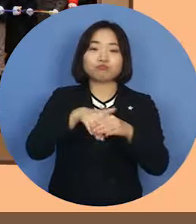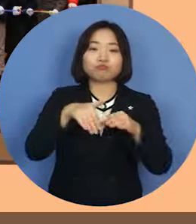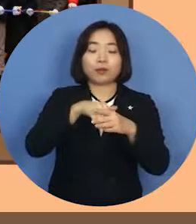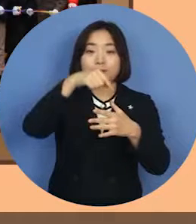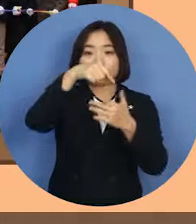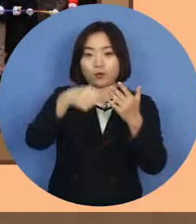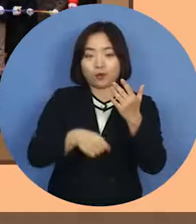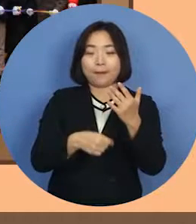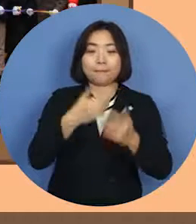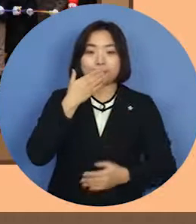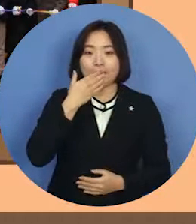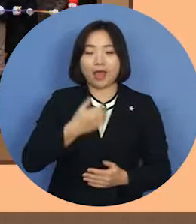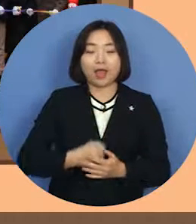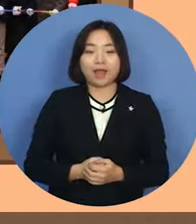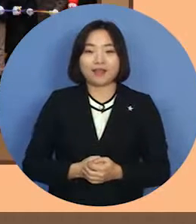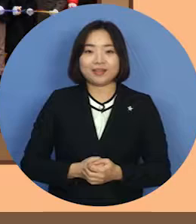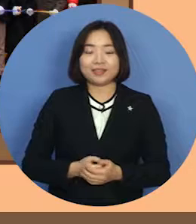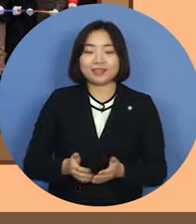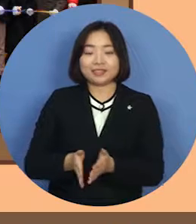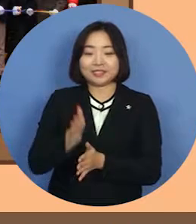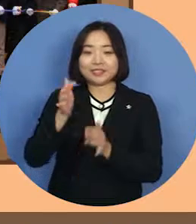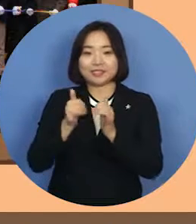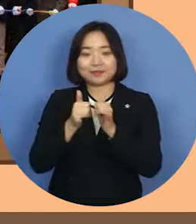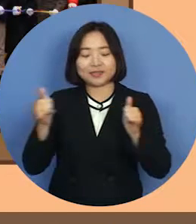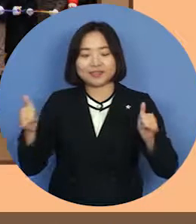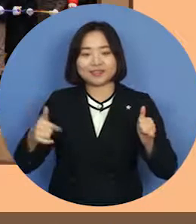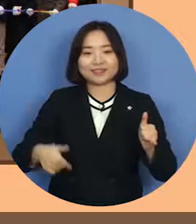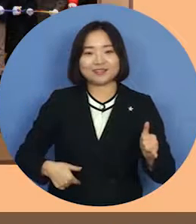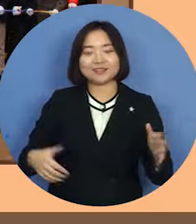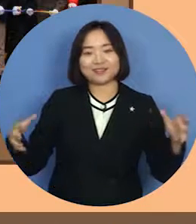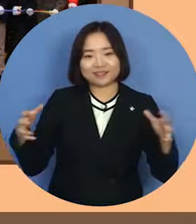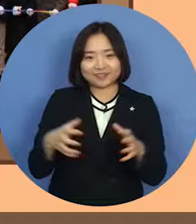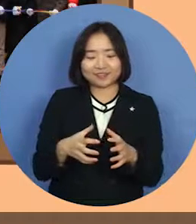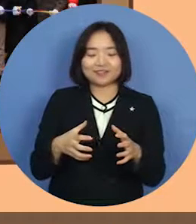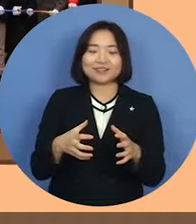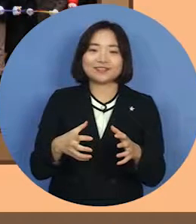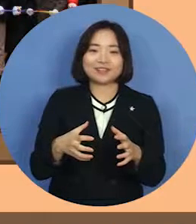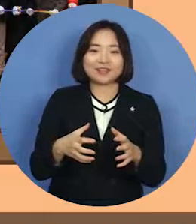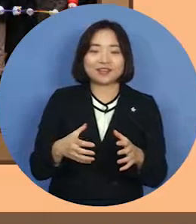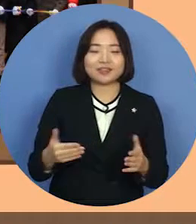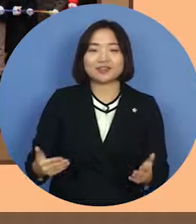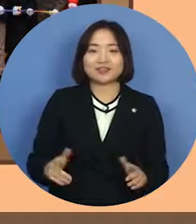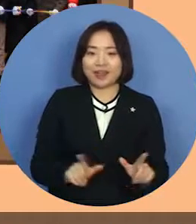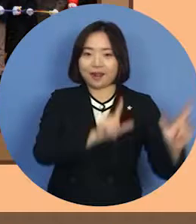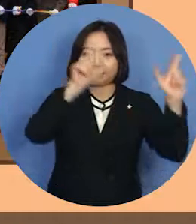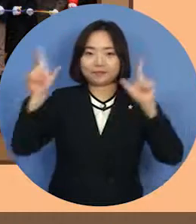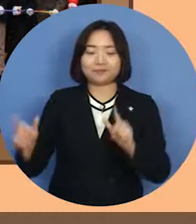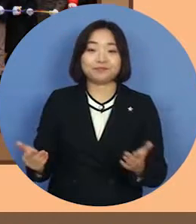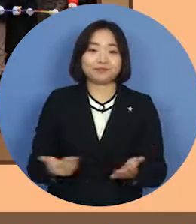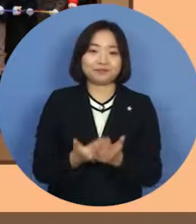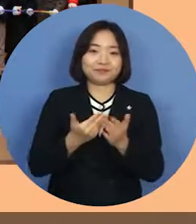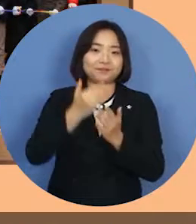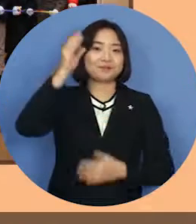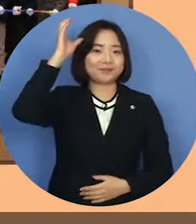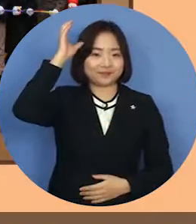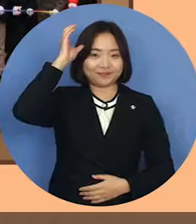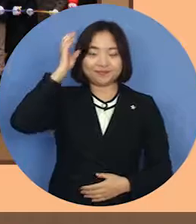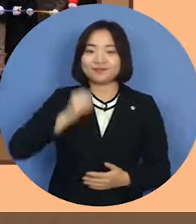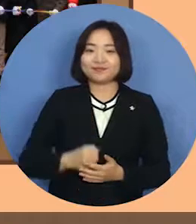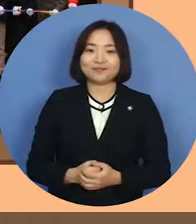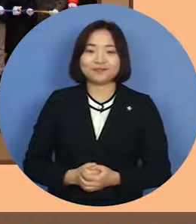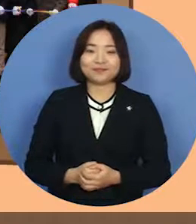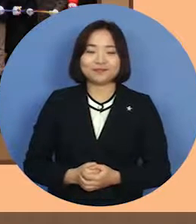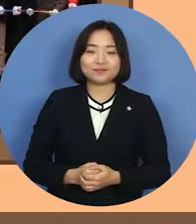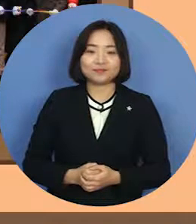문화 프로그램을 운영하는 공간으로 갖춰져 지역 주민의 소통과 화합을 촉진하고 삶의 질을 높여주는 공간이 되길 기대하고